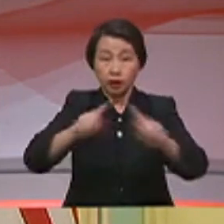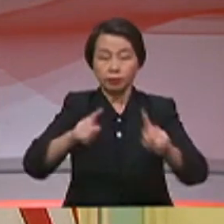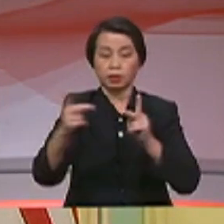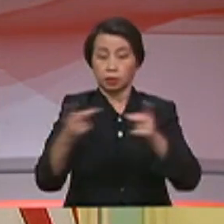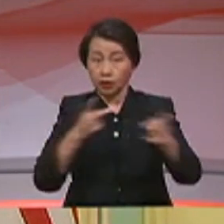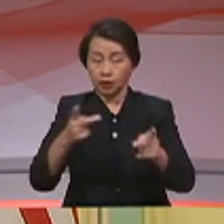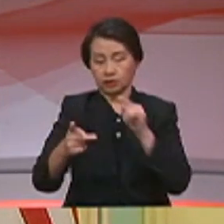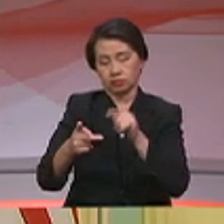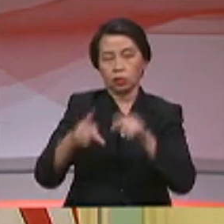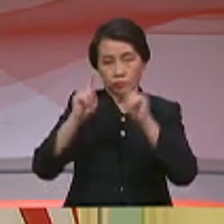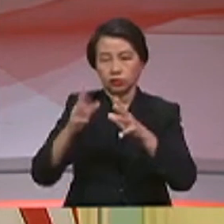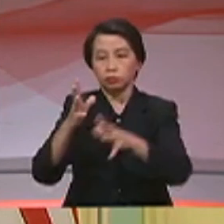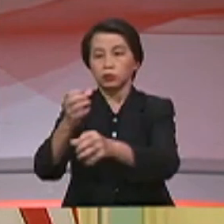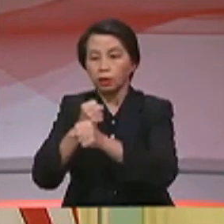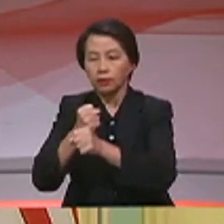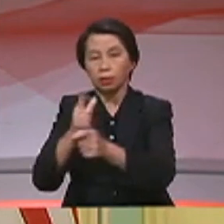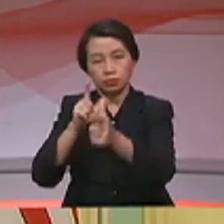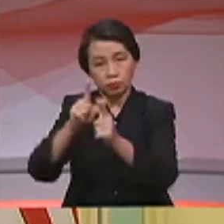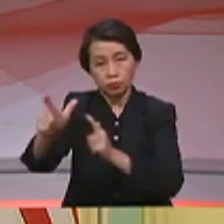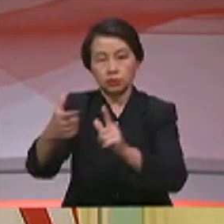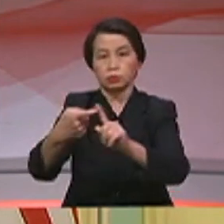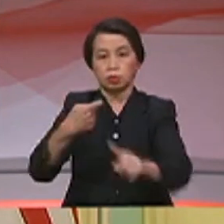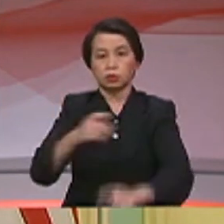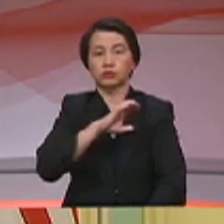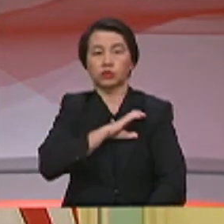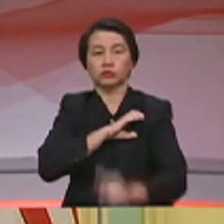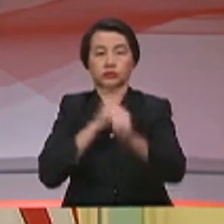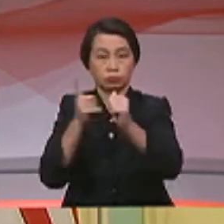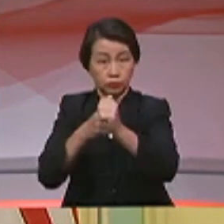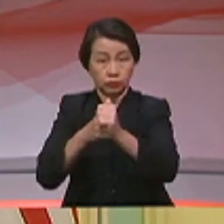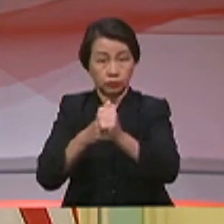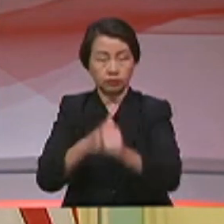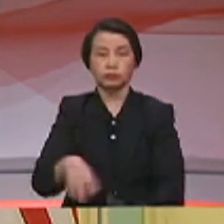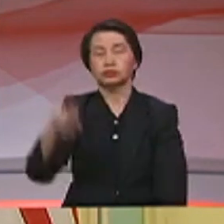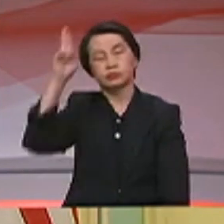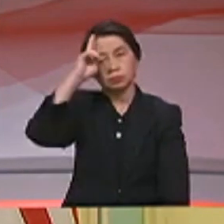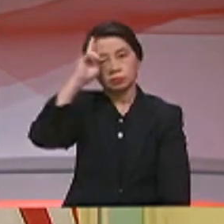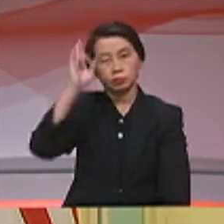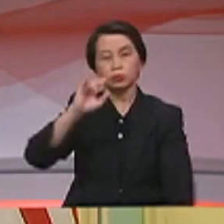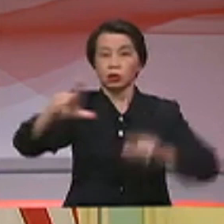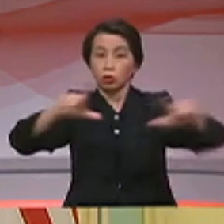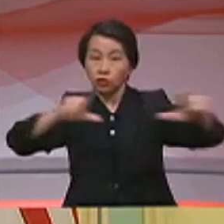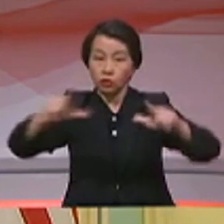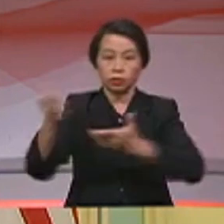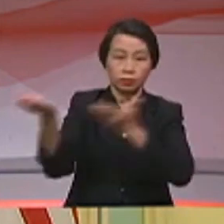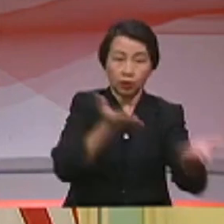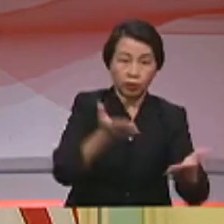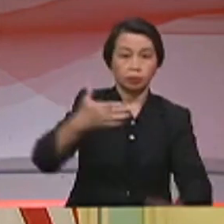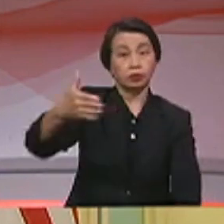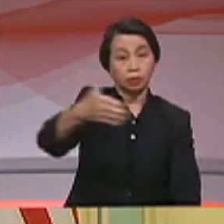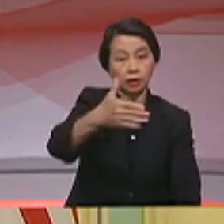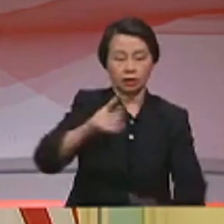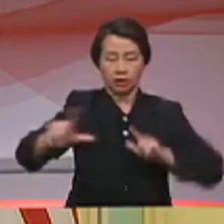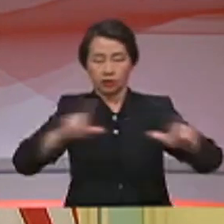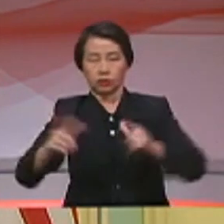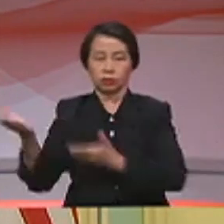perlu mendapatkan kebenaran daripada pihak PDRM. Ya, seperti lori yang membawa ikan,